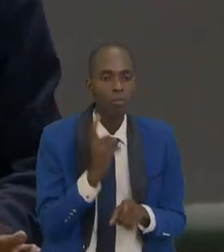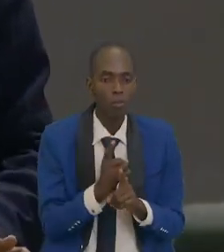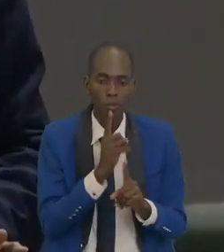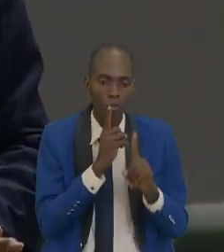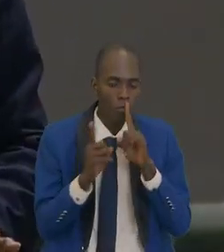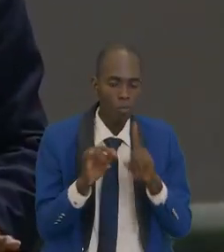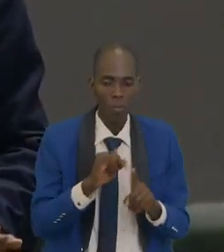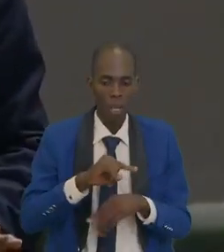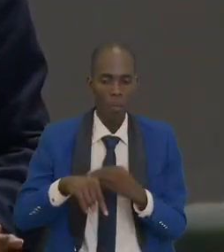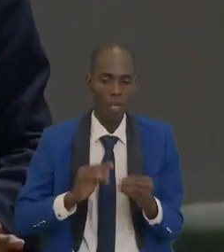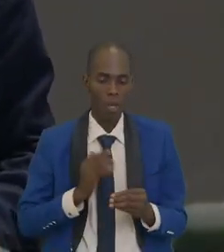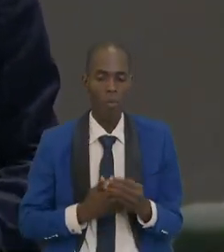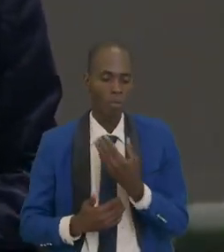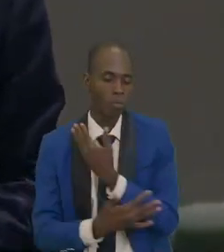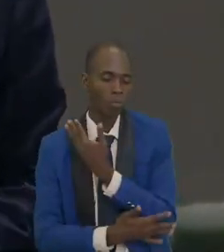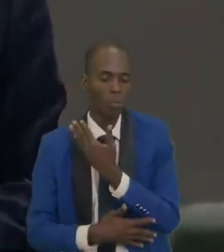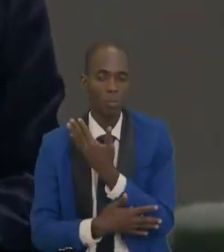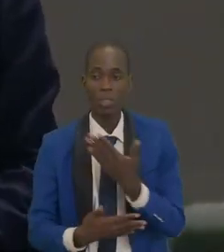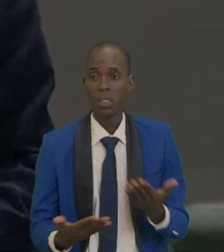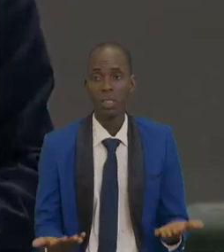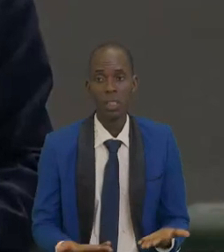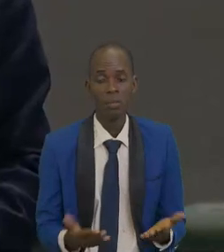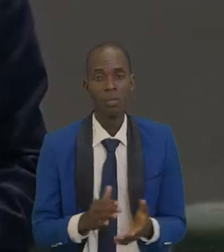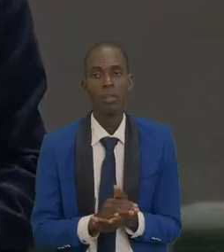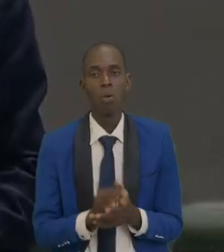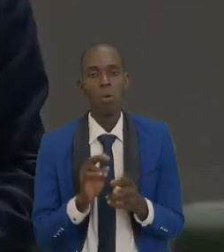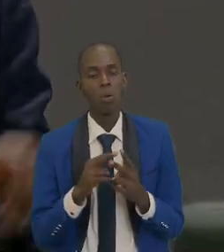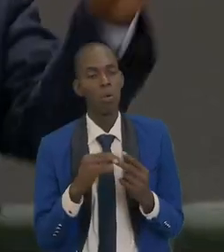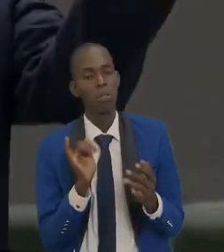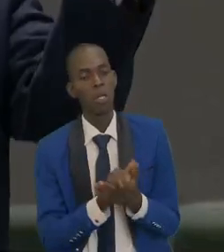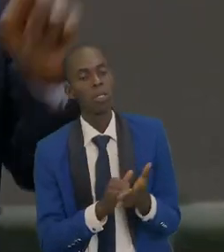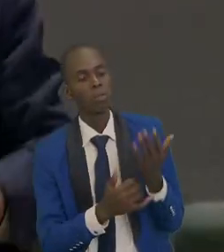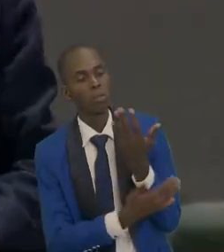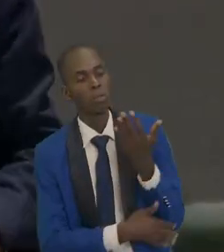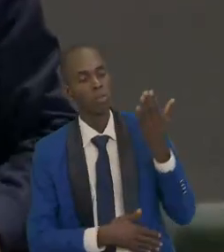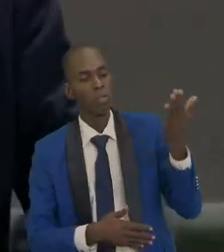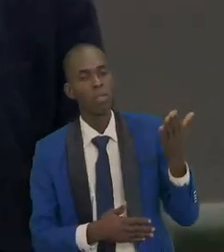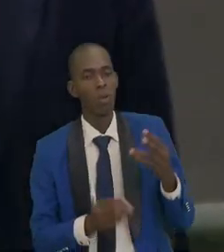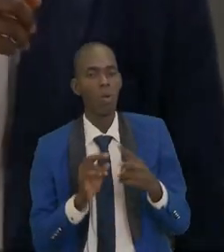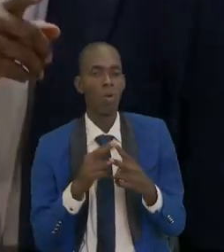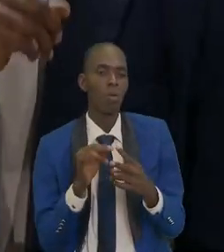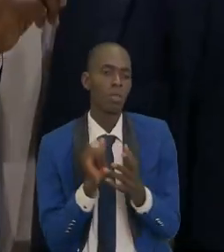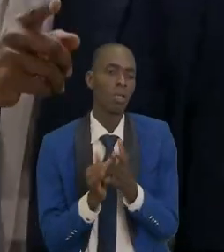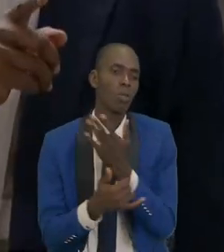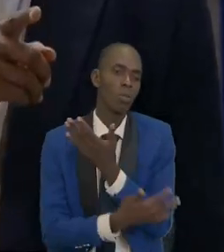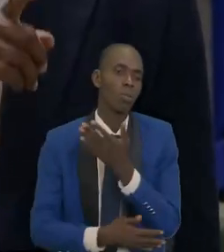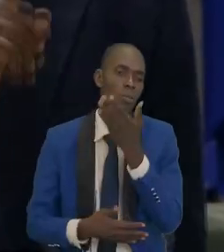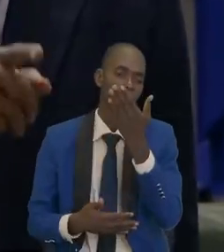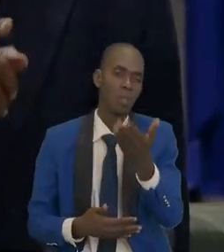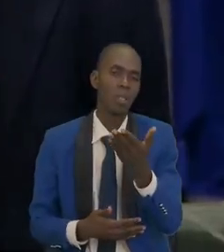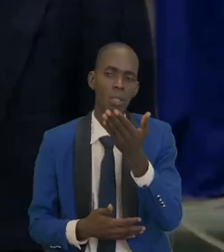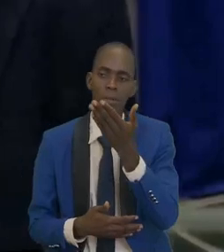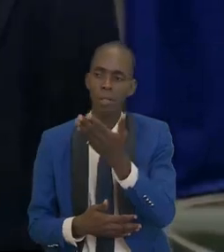simplement de notre pays ici, ou bien de l'autre pays là-bas, ou du pays de l'autre côté,